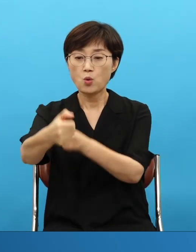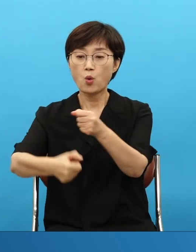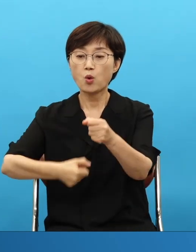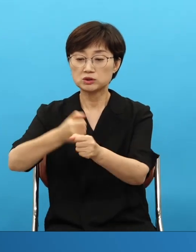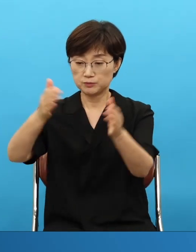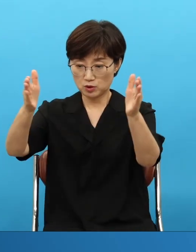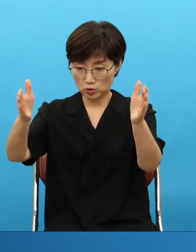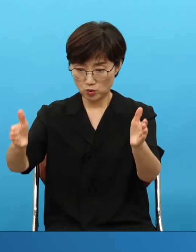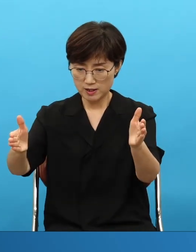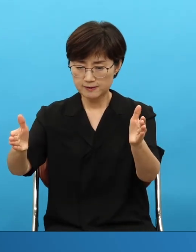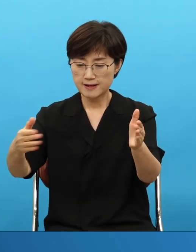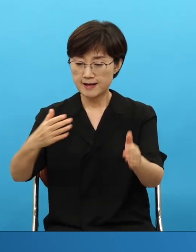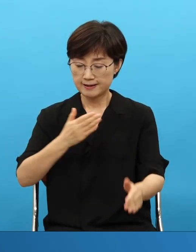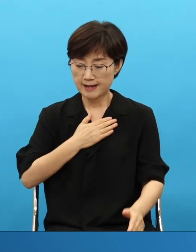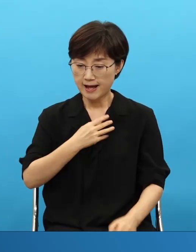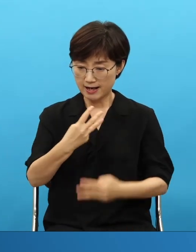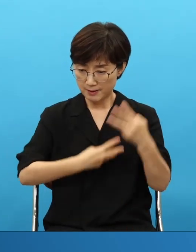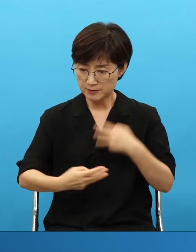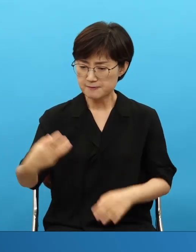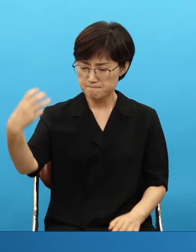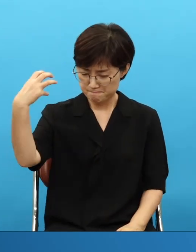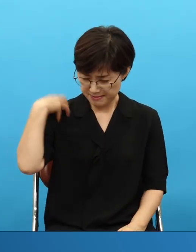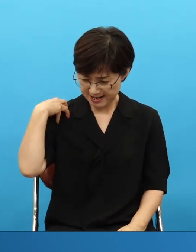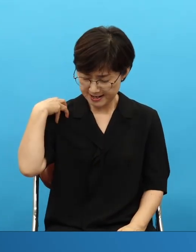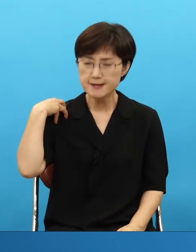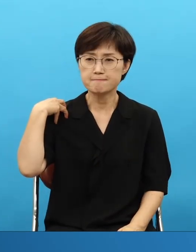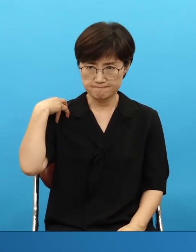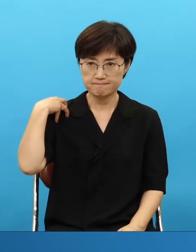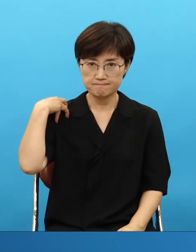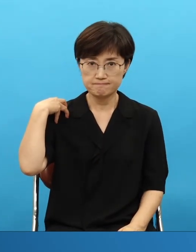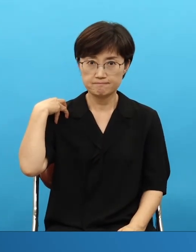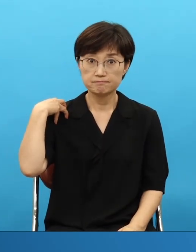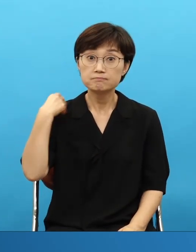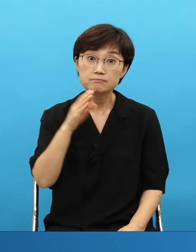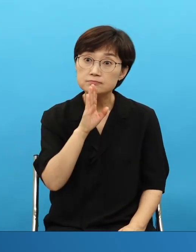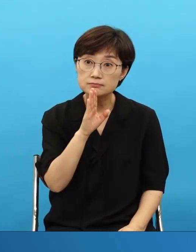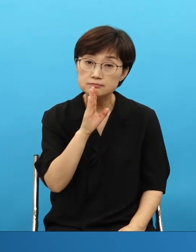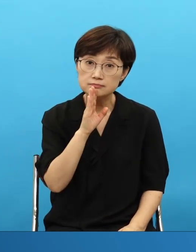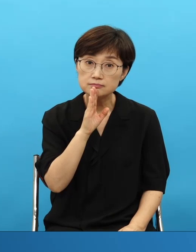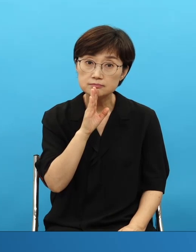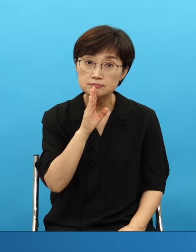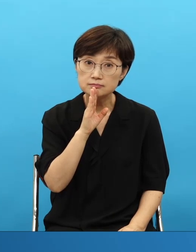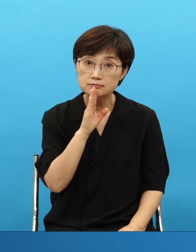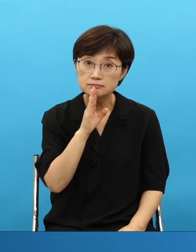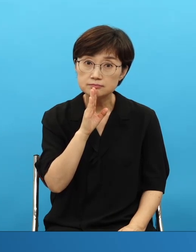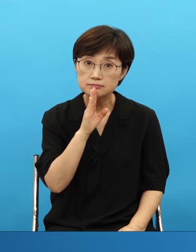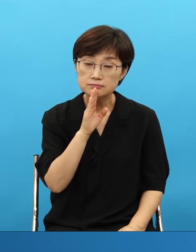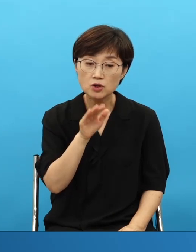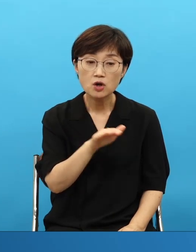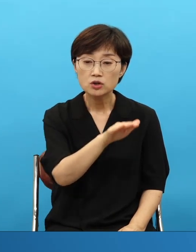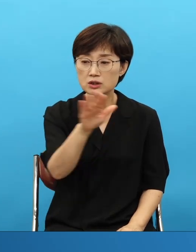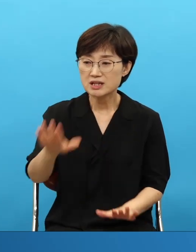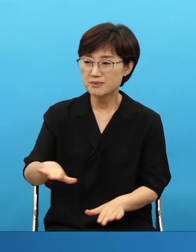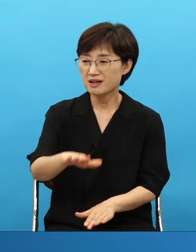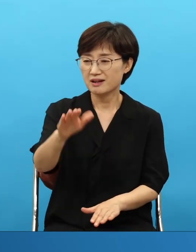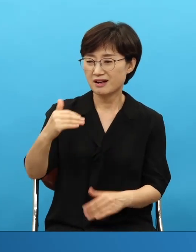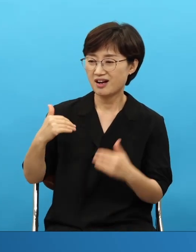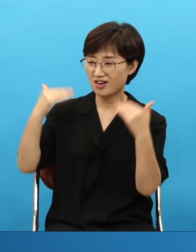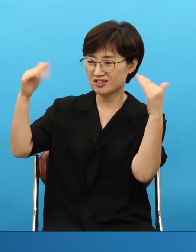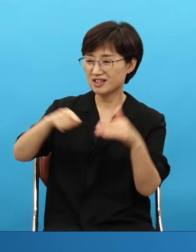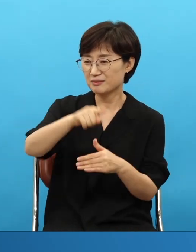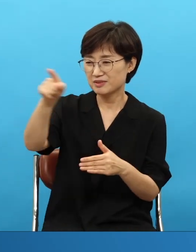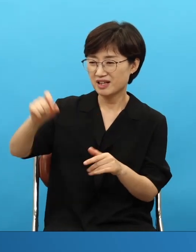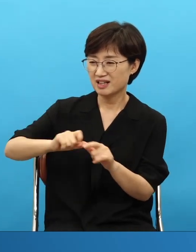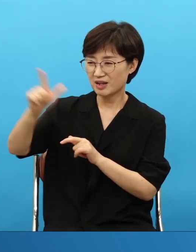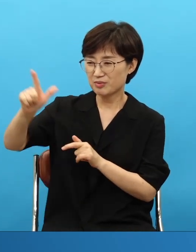2030-2080这个时代的主角。 2030, 2080 여기에 여러분 주역이기 때문에 이때 여기 앉아 계신 어른들은 대부분